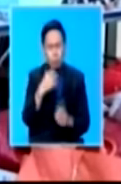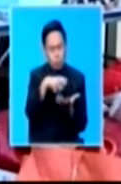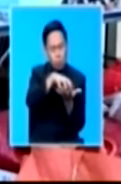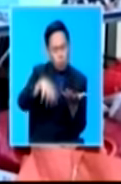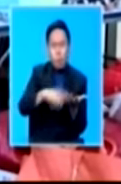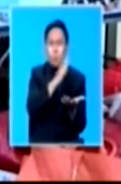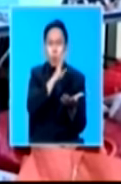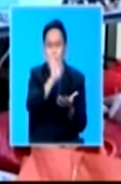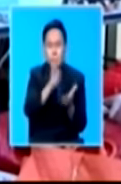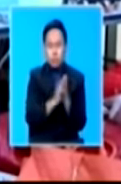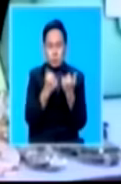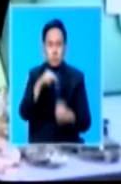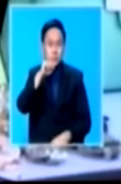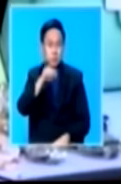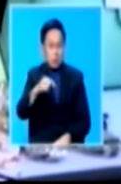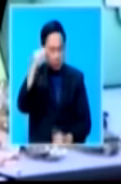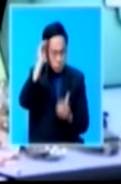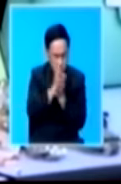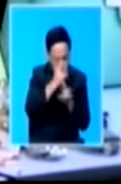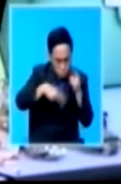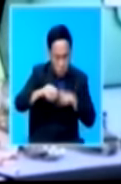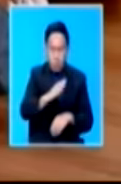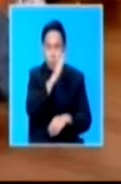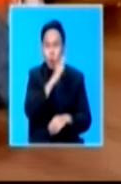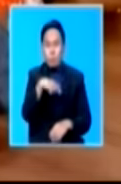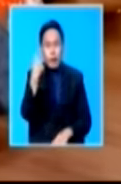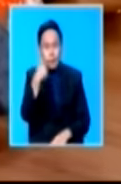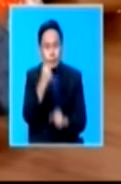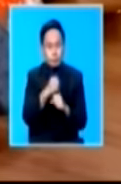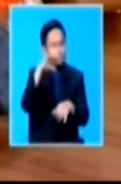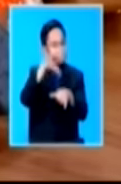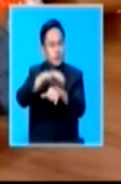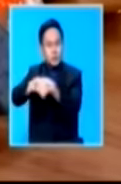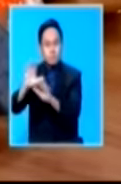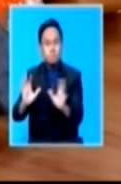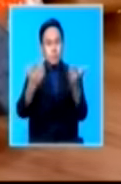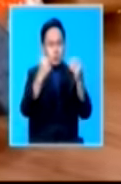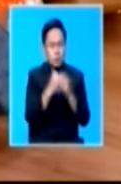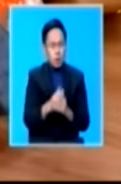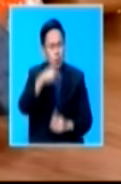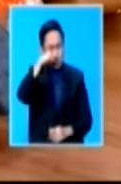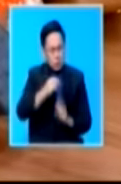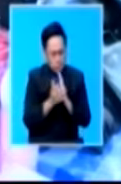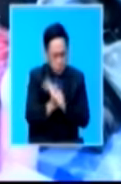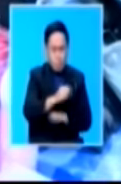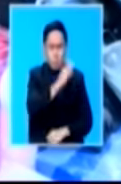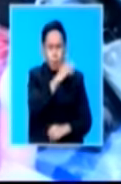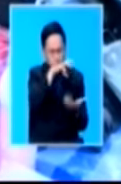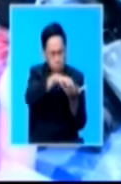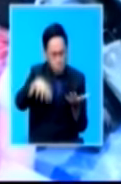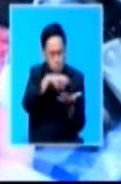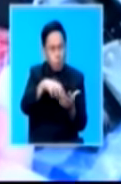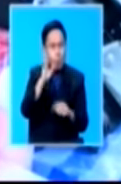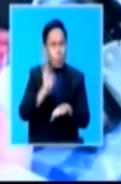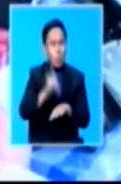มได้เร่งให้เจ้าที่ไปจับกุมเรื่องดีหมดแล้วนะในส่วนของปลอมทุกเรื่องเลยปลอมเลยหมดไม่เข้าใจนะว่ามันทำ